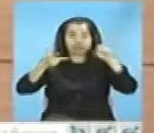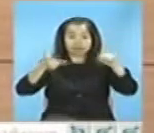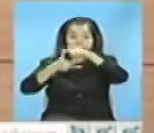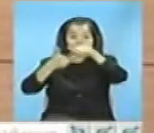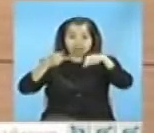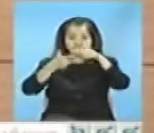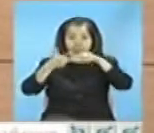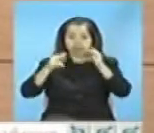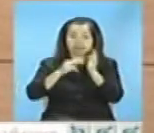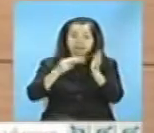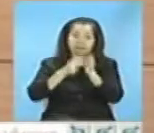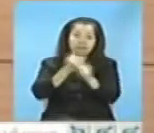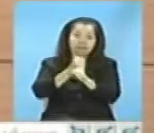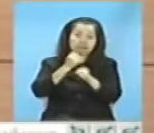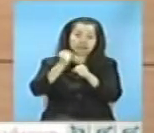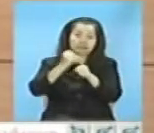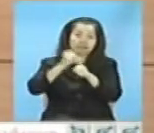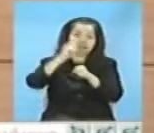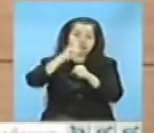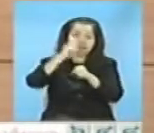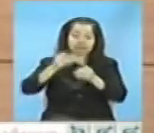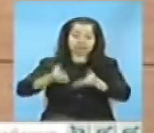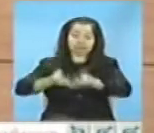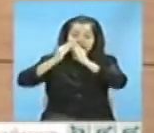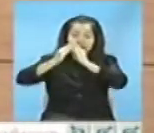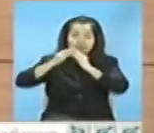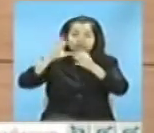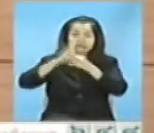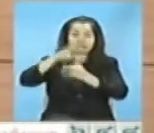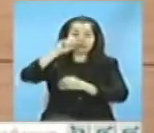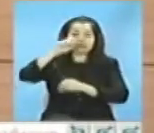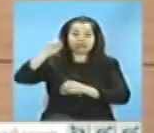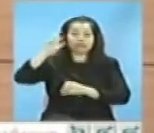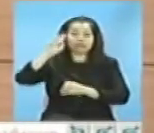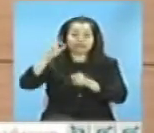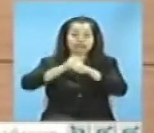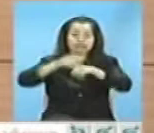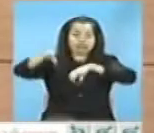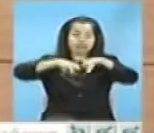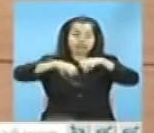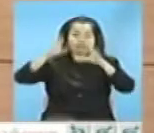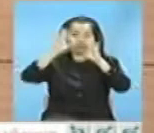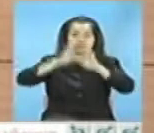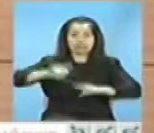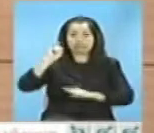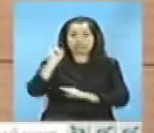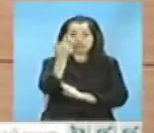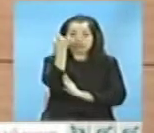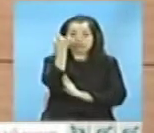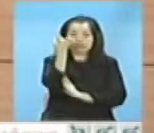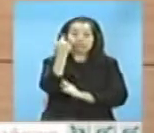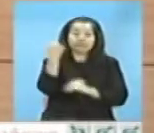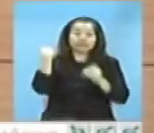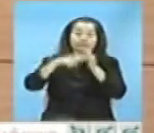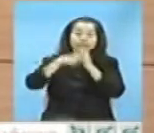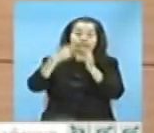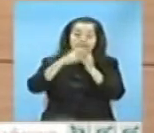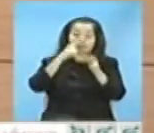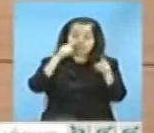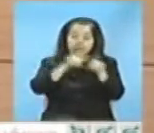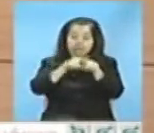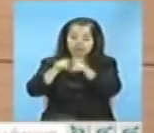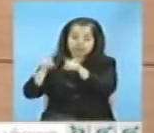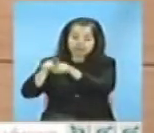เป็นการจัดตั้งสภาร่างรัฐธรรมนูญเพื่อจัดร่างรัฐธรรมนูญฉบับใหม่โดยมีเหตุผลที่คล้ายคลึงกัน